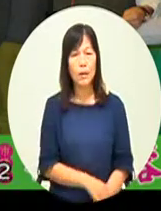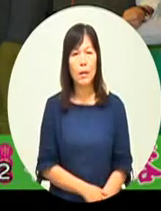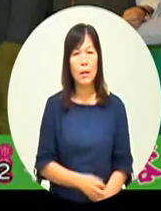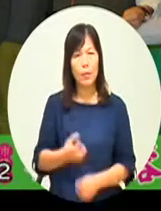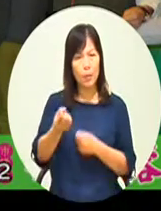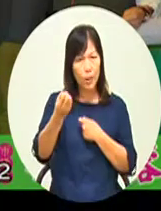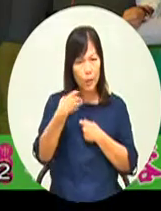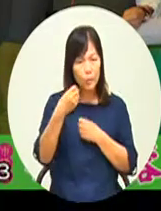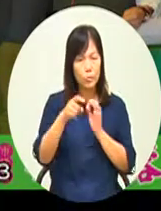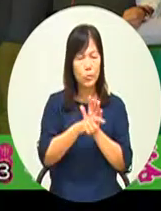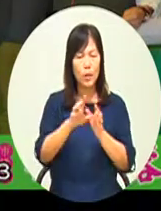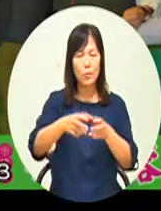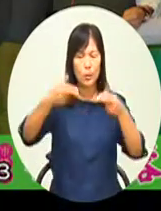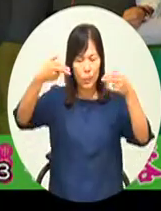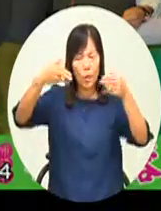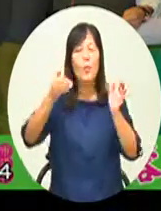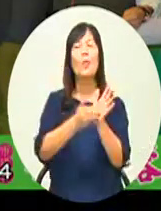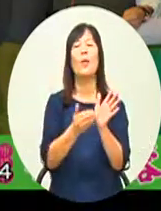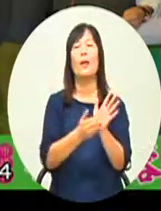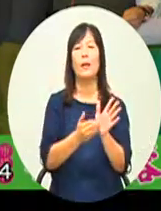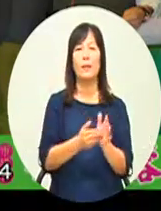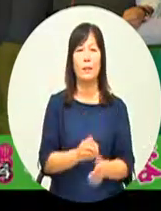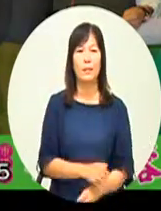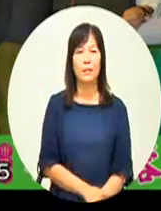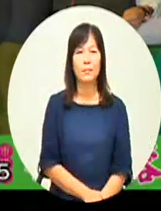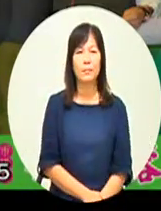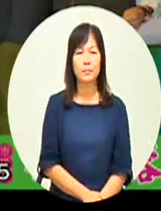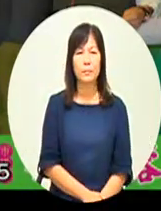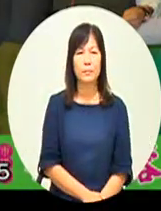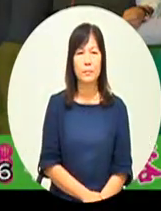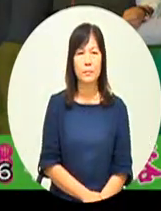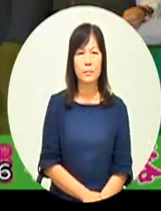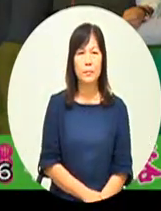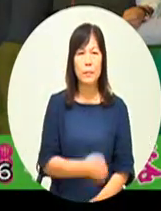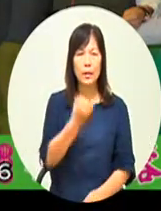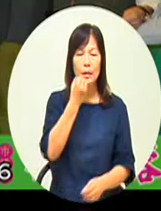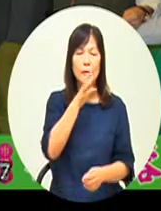讲，伊真好势啊啦，吼啊！结果在